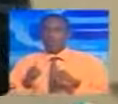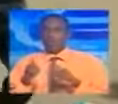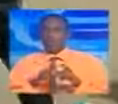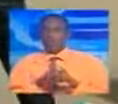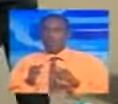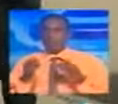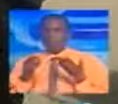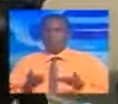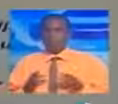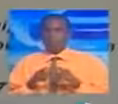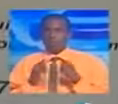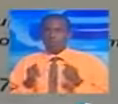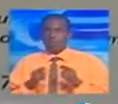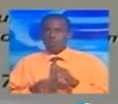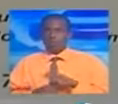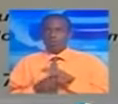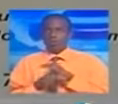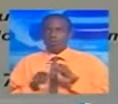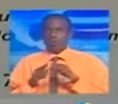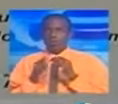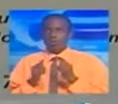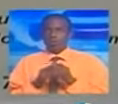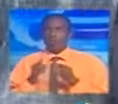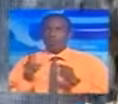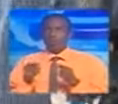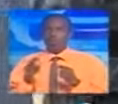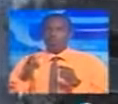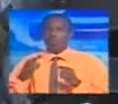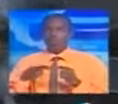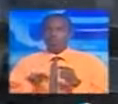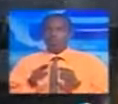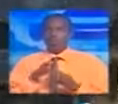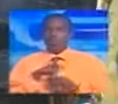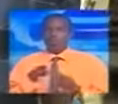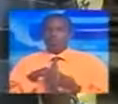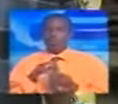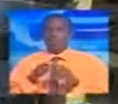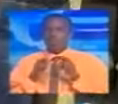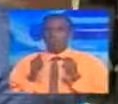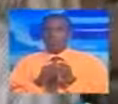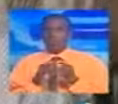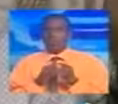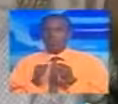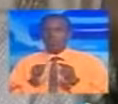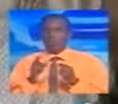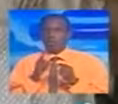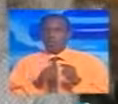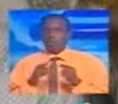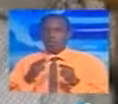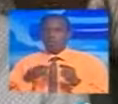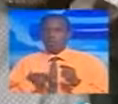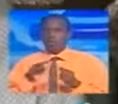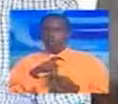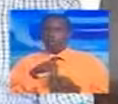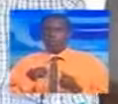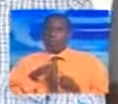déroulée en présence du ministre des Transports, également ministre de la région, M. Abdelkader Moussa Hilem. La